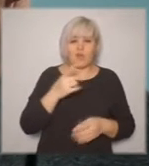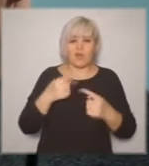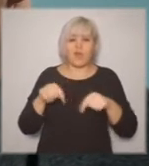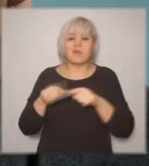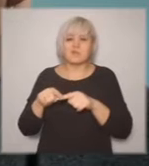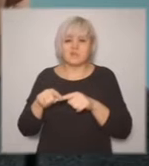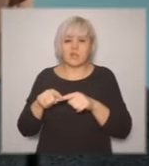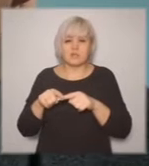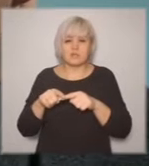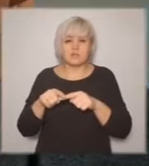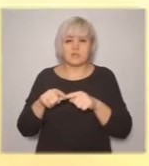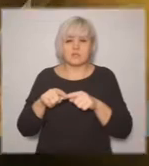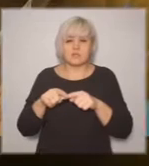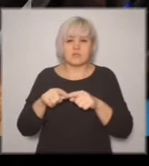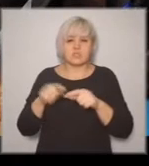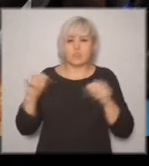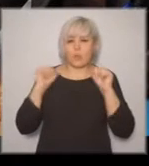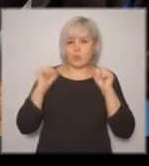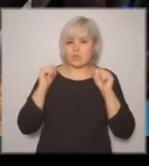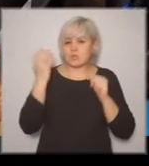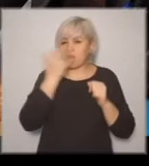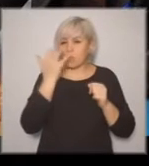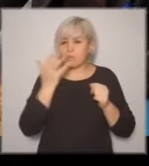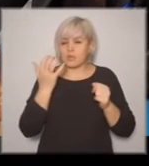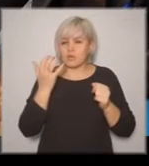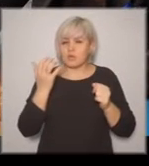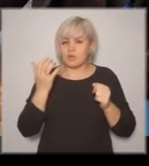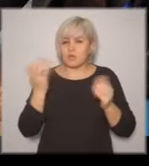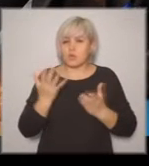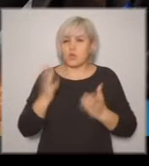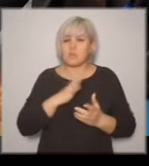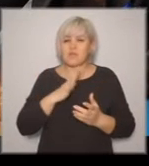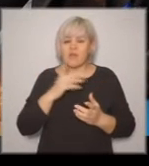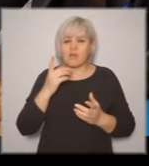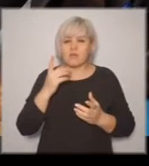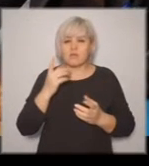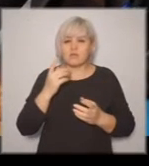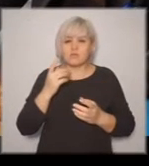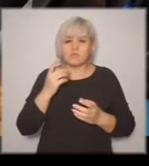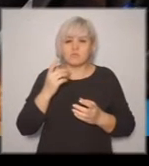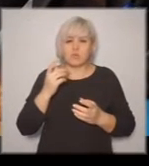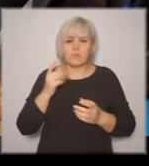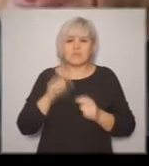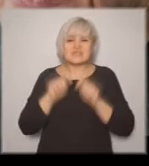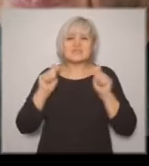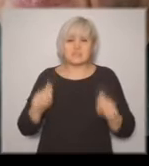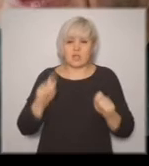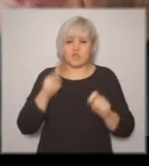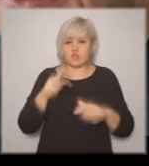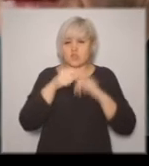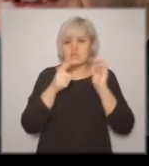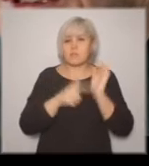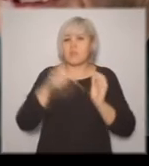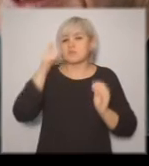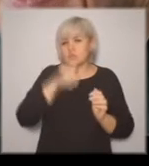2017 году, и региональную общественную организацию инвалидов по зрению «Тифлопуть». Мы ее создали в 2008